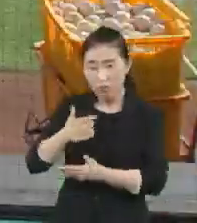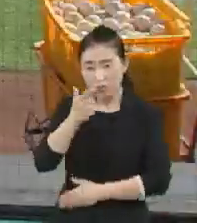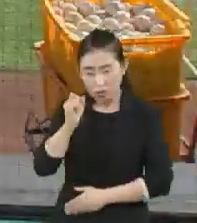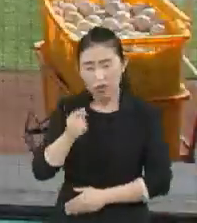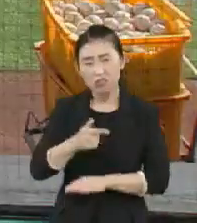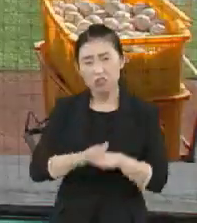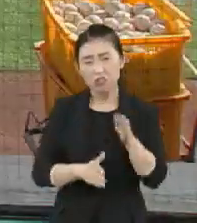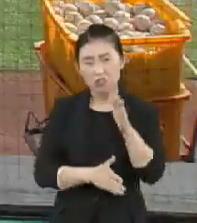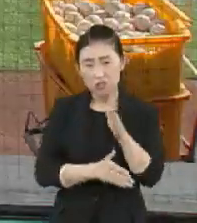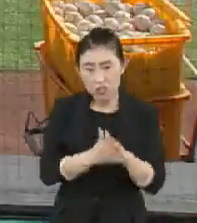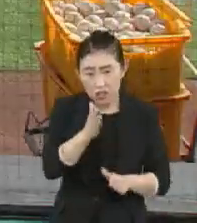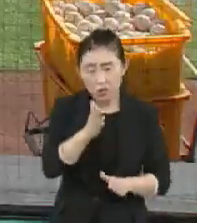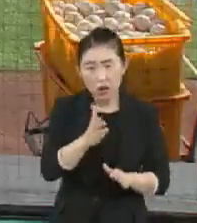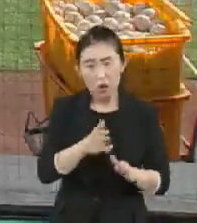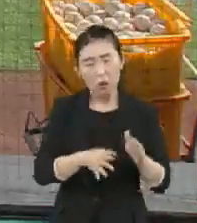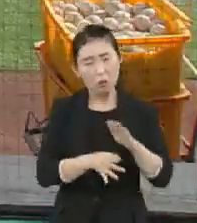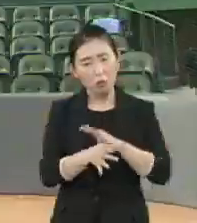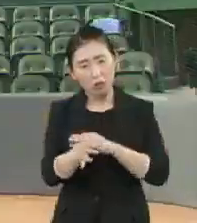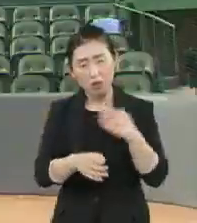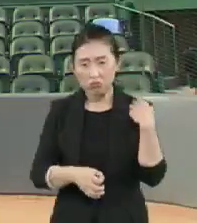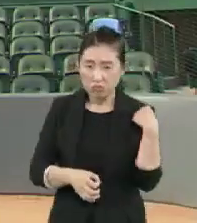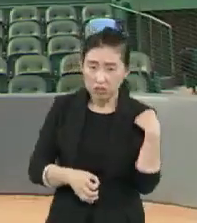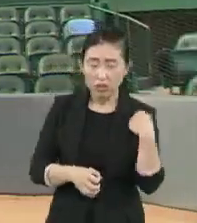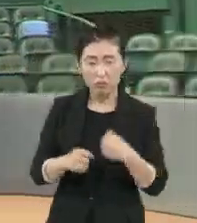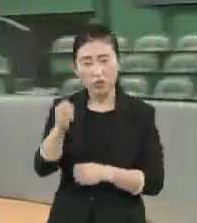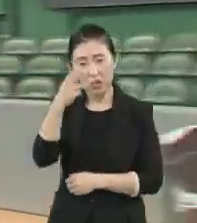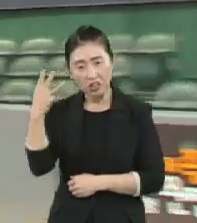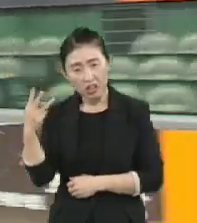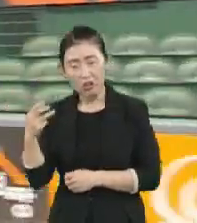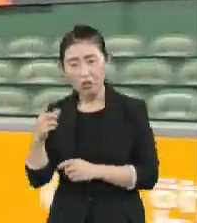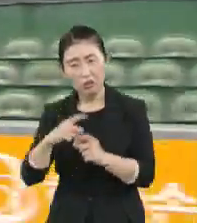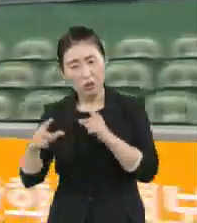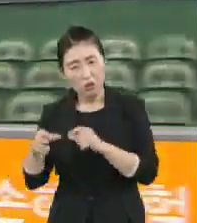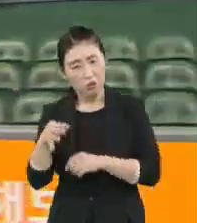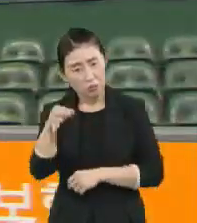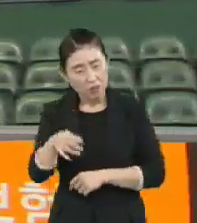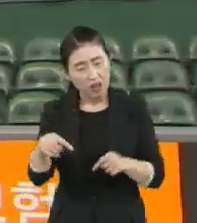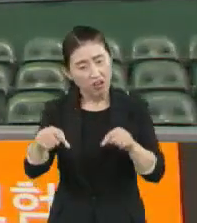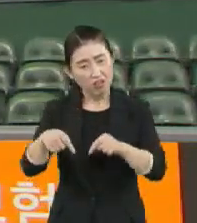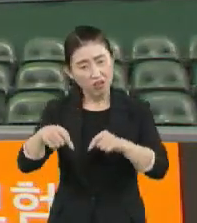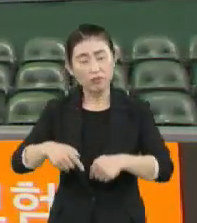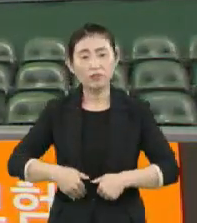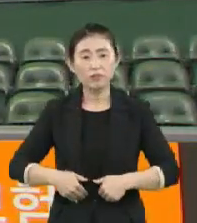미치면 대전시 재정 부담 증가나 한화이글스와